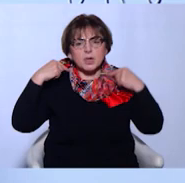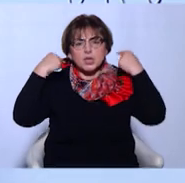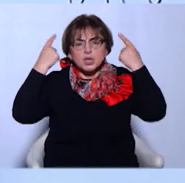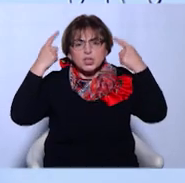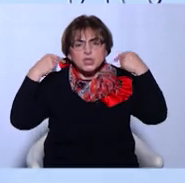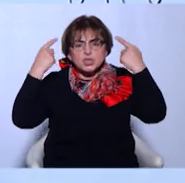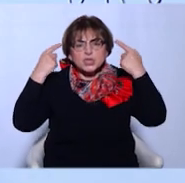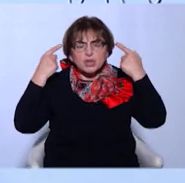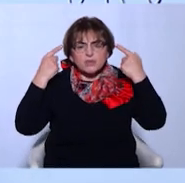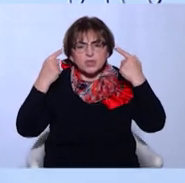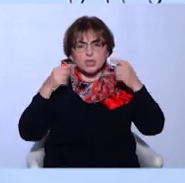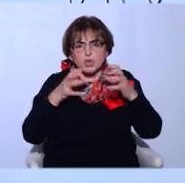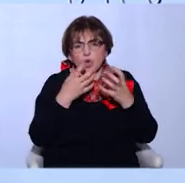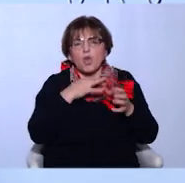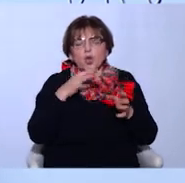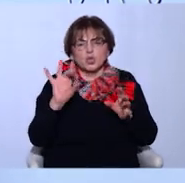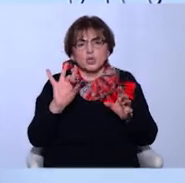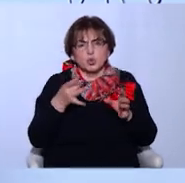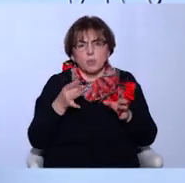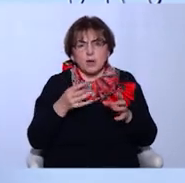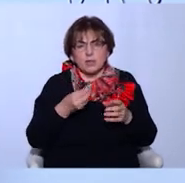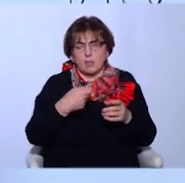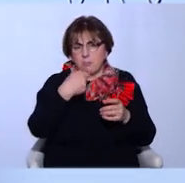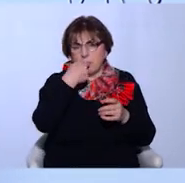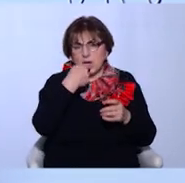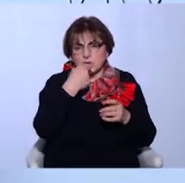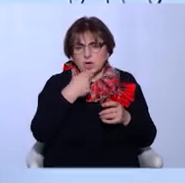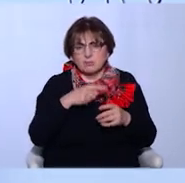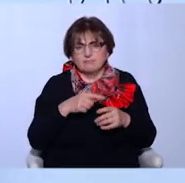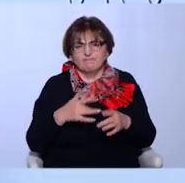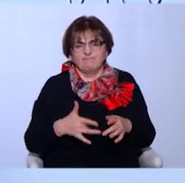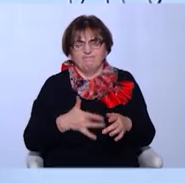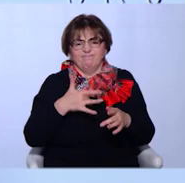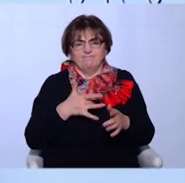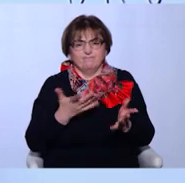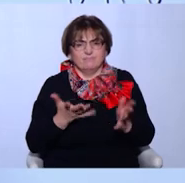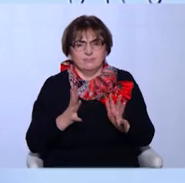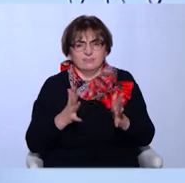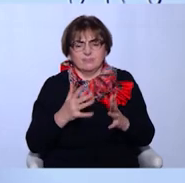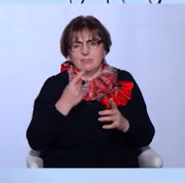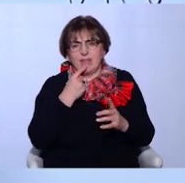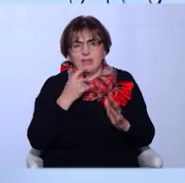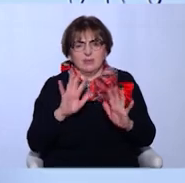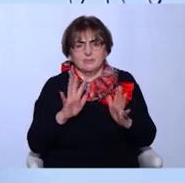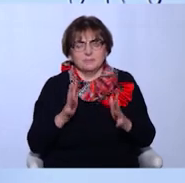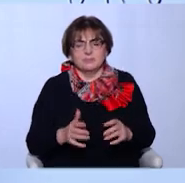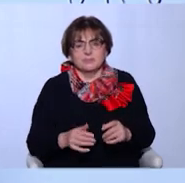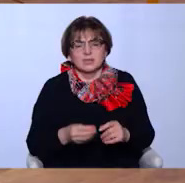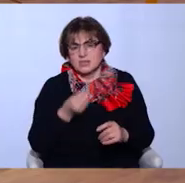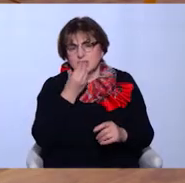და ხალი მაჭამესო ცხრის დუმა ვიცით ალბათ ცოტა ესეთი უგემური მოდი პირდაპირ